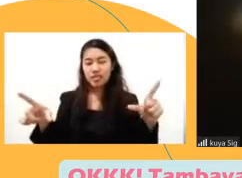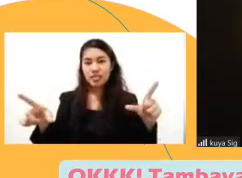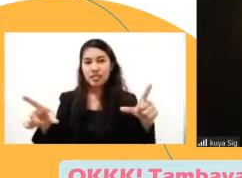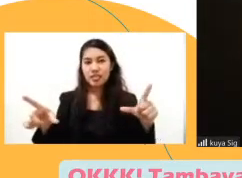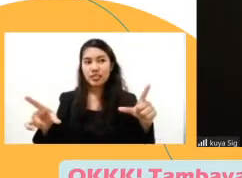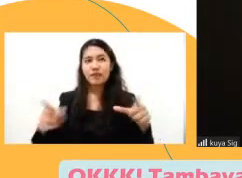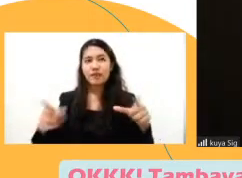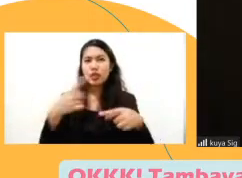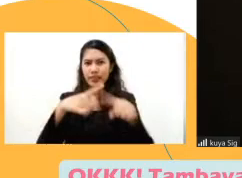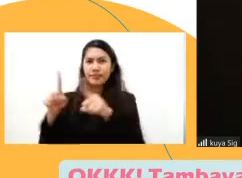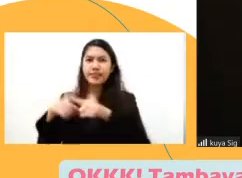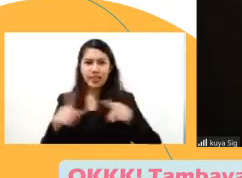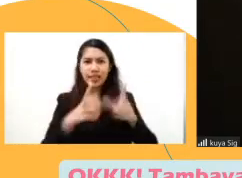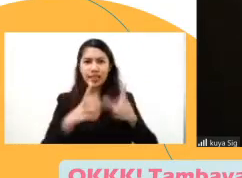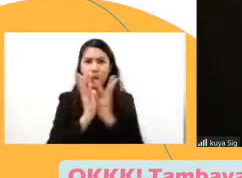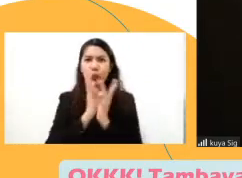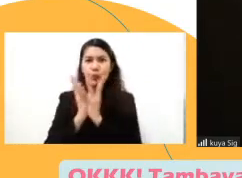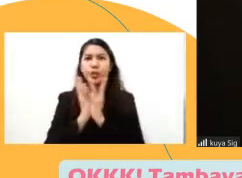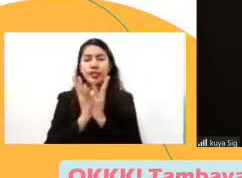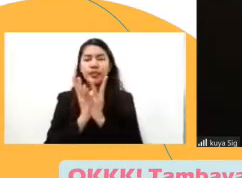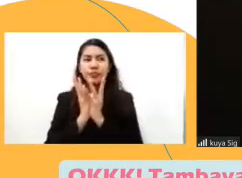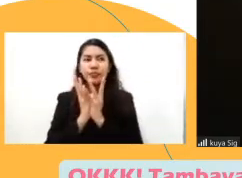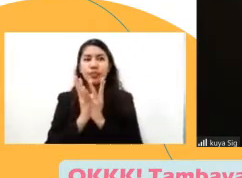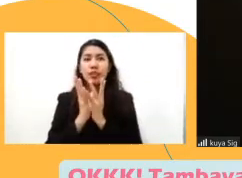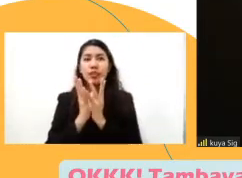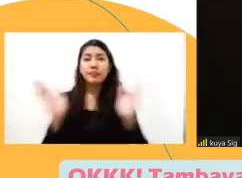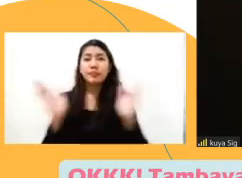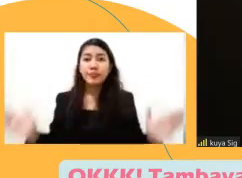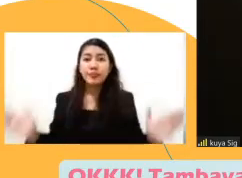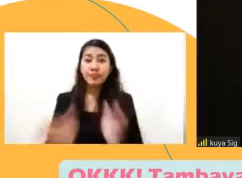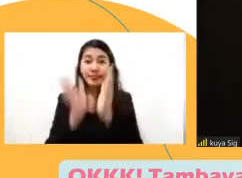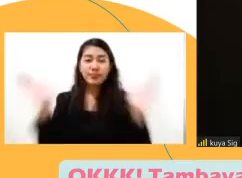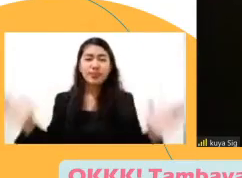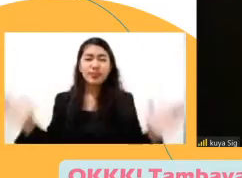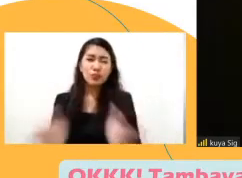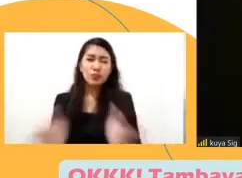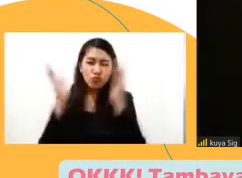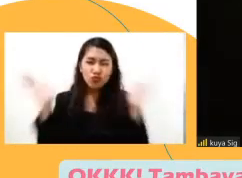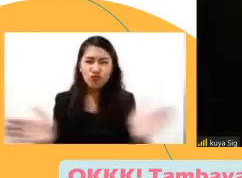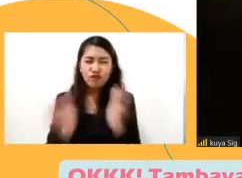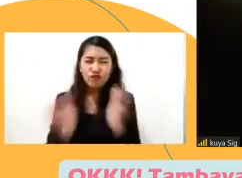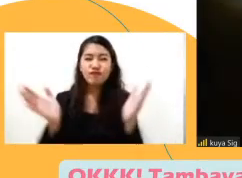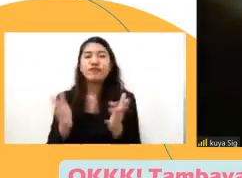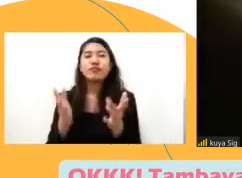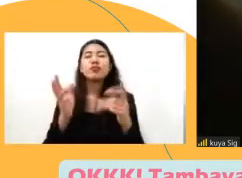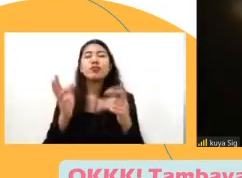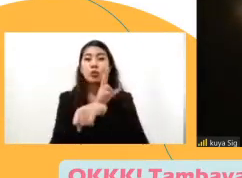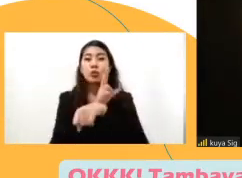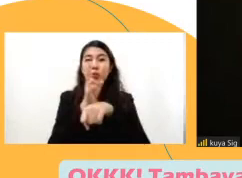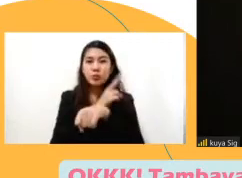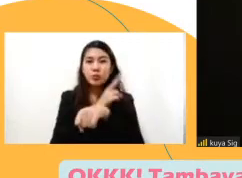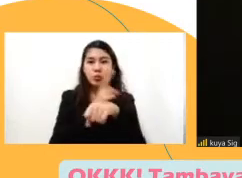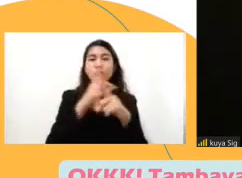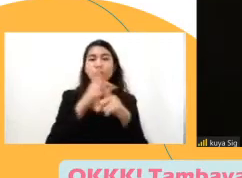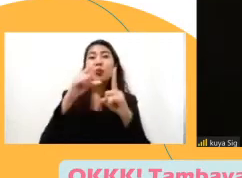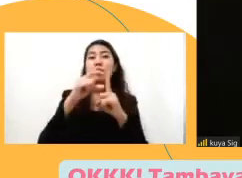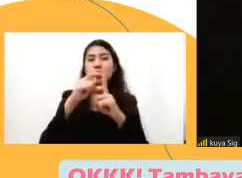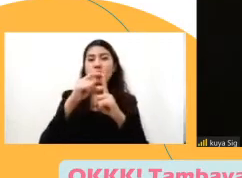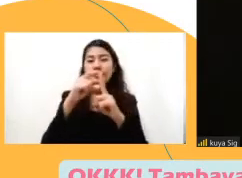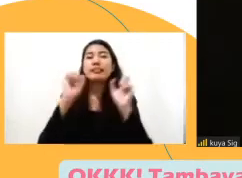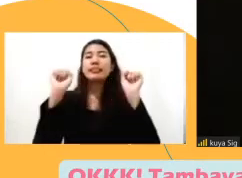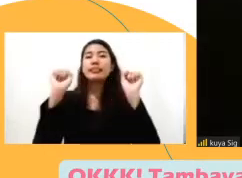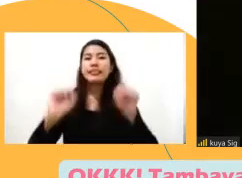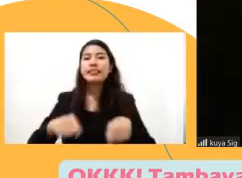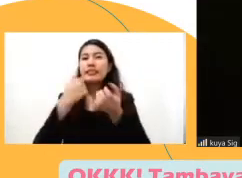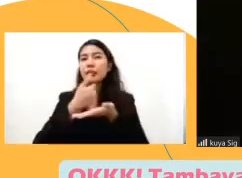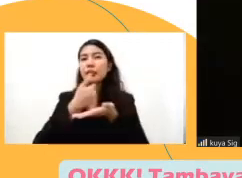na kinabibilangan natin. Ini-encourage po namin kayo na gamitin yung mga salita na nakakatulong po sa pag-express natin